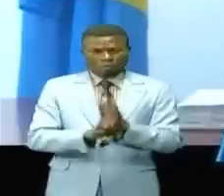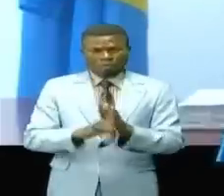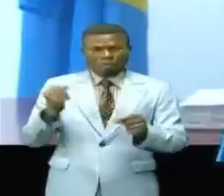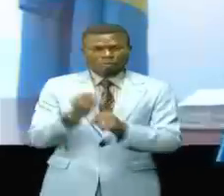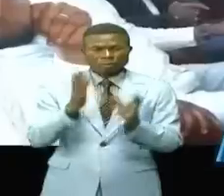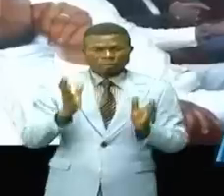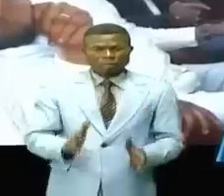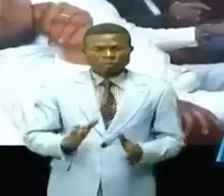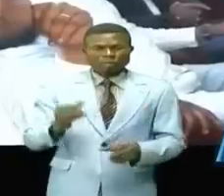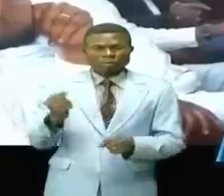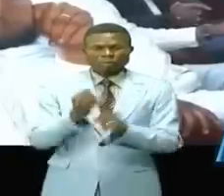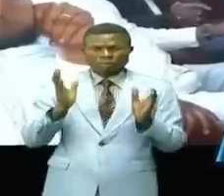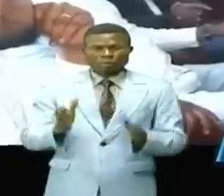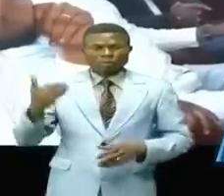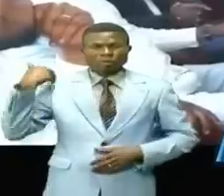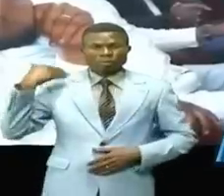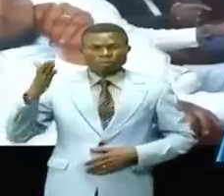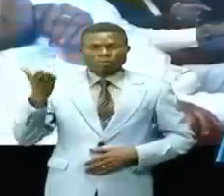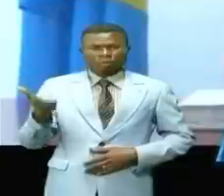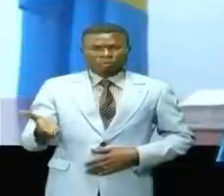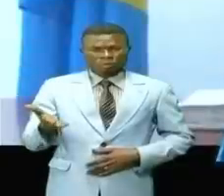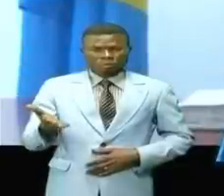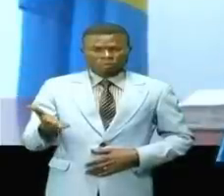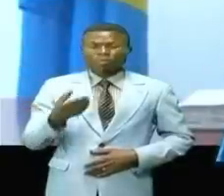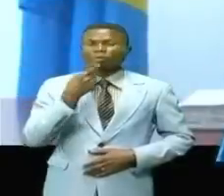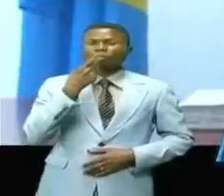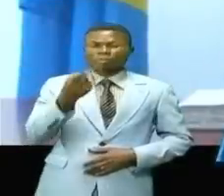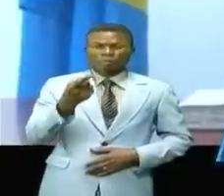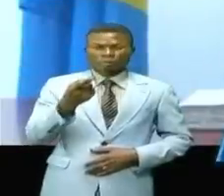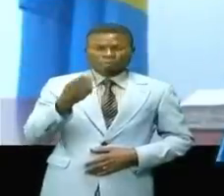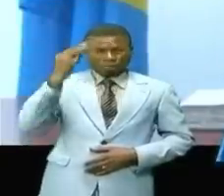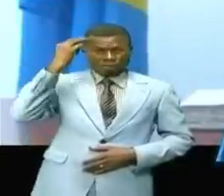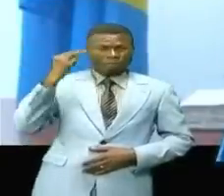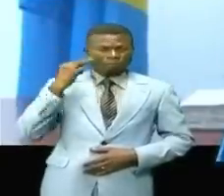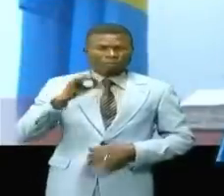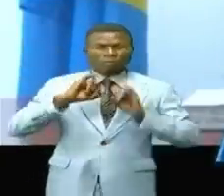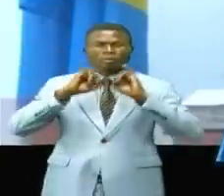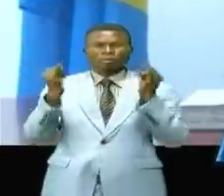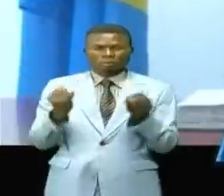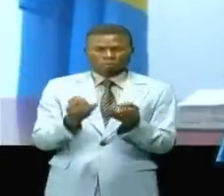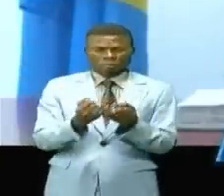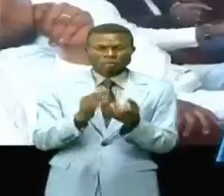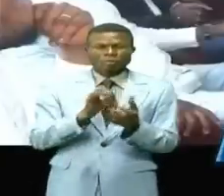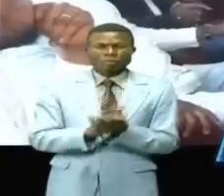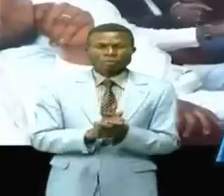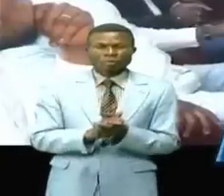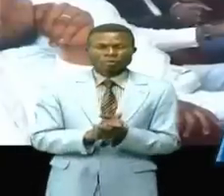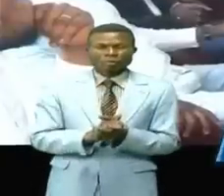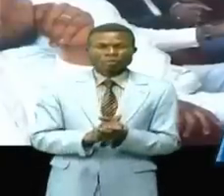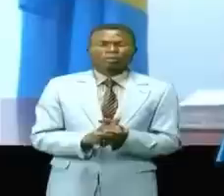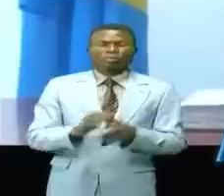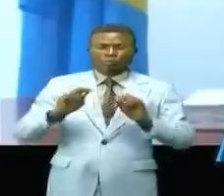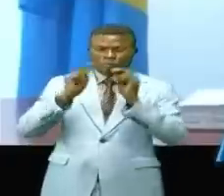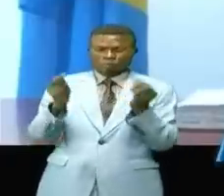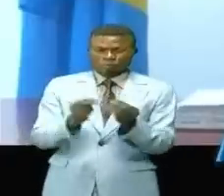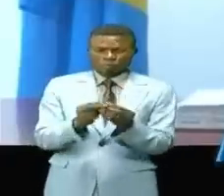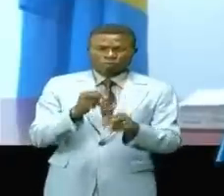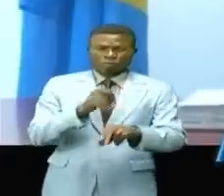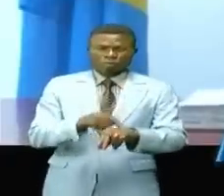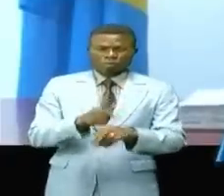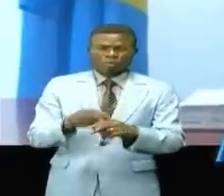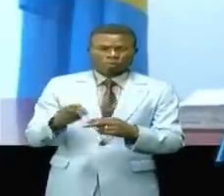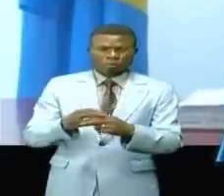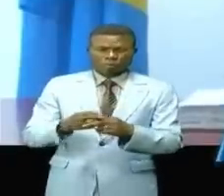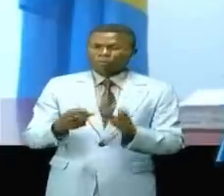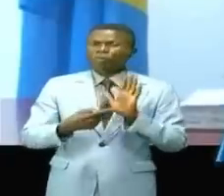travail des agents du secteur public, a indiqué le ministre de l'Industrie. Nous sommes arrivés au bout d'un processus qui